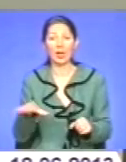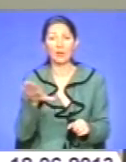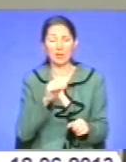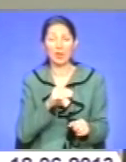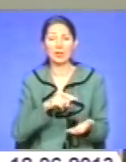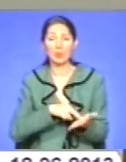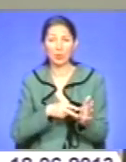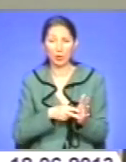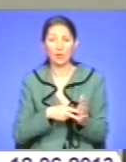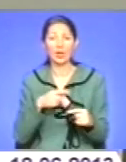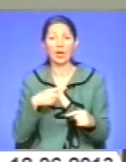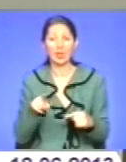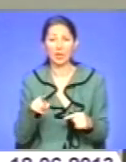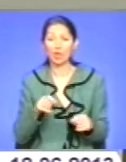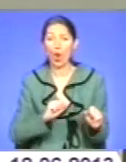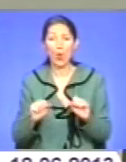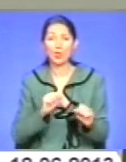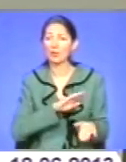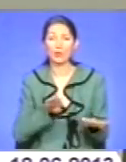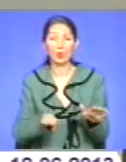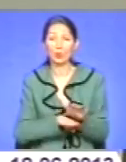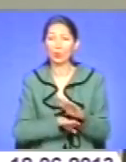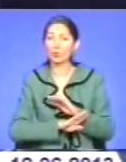його словами, уряд у відпустку не піде.